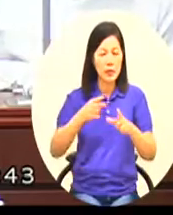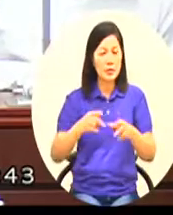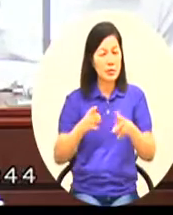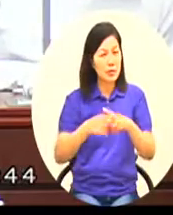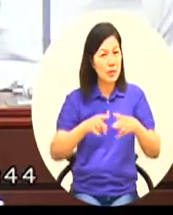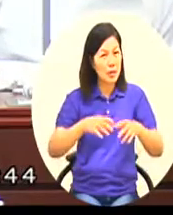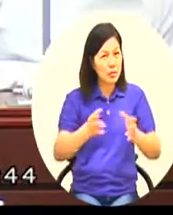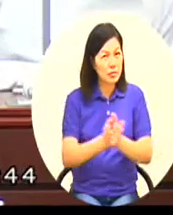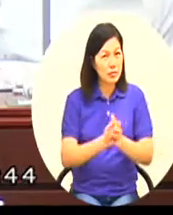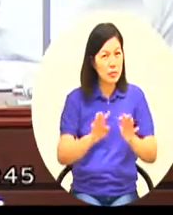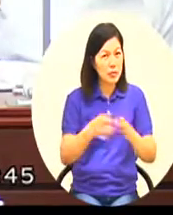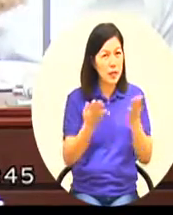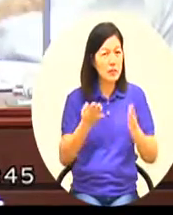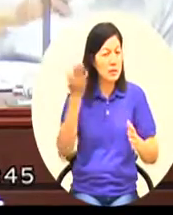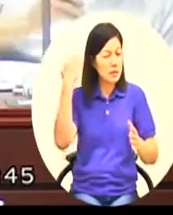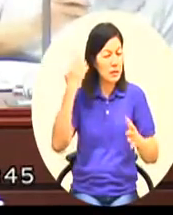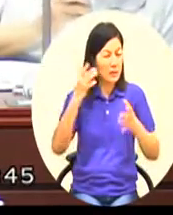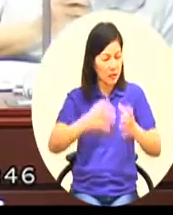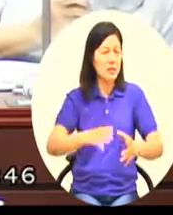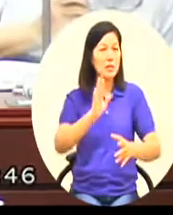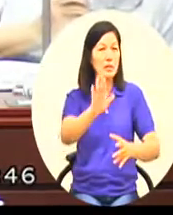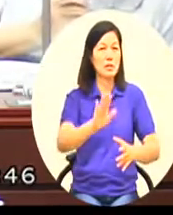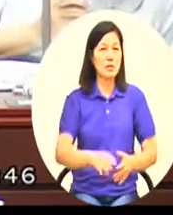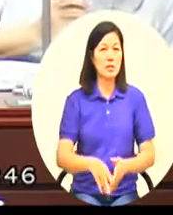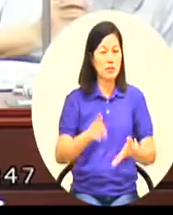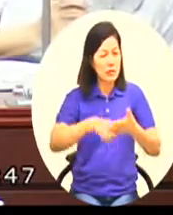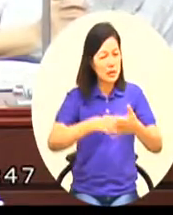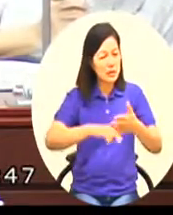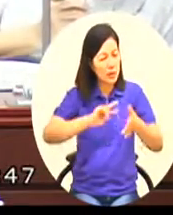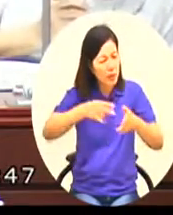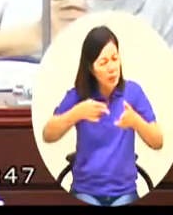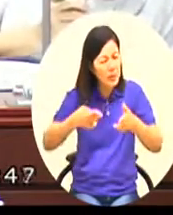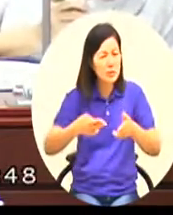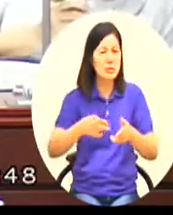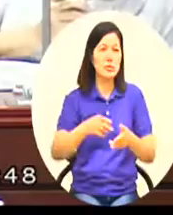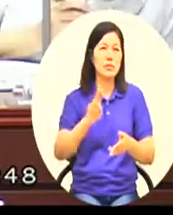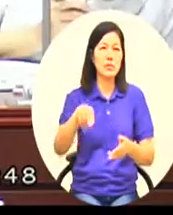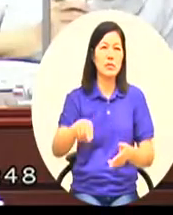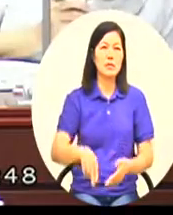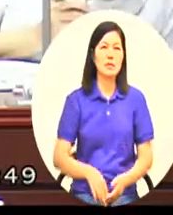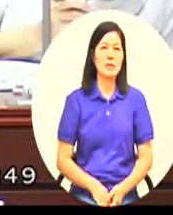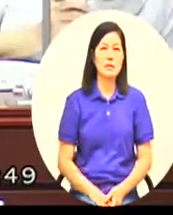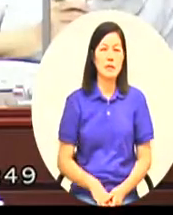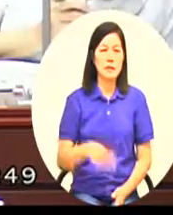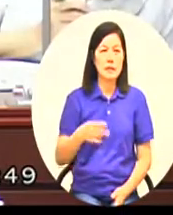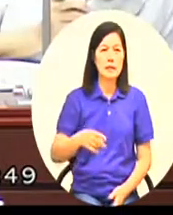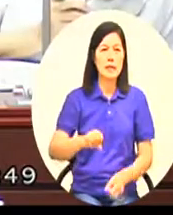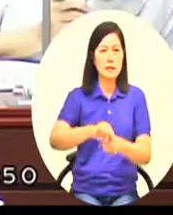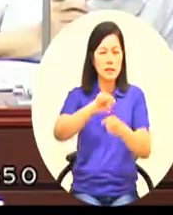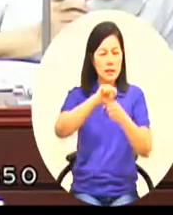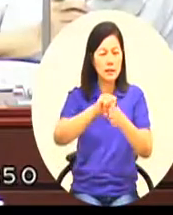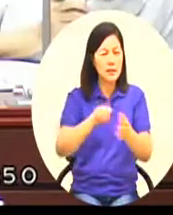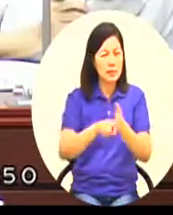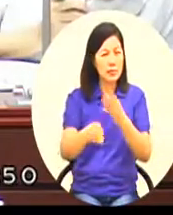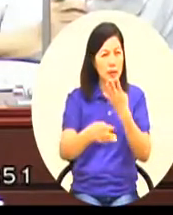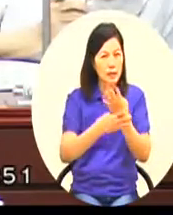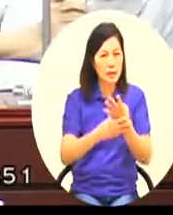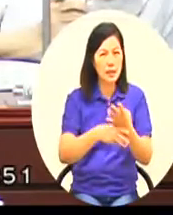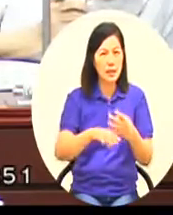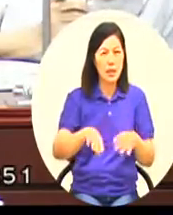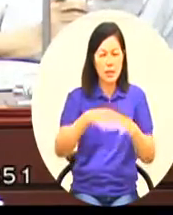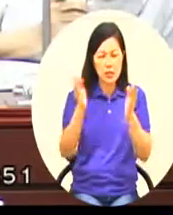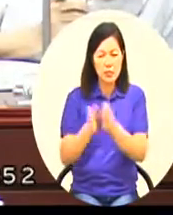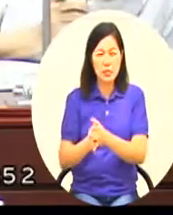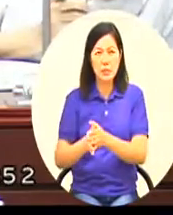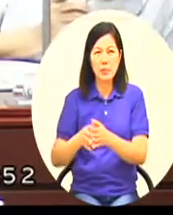以前就已经有成立了，只是很简易的而已。那我们希望说多一些专业的一个技术，不是全部都取代